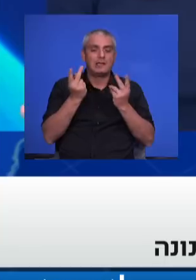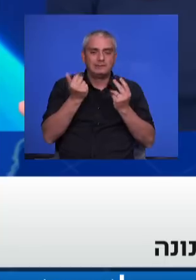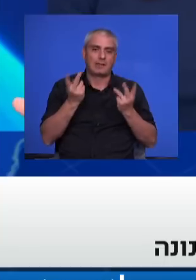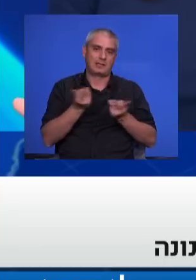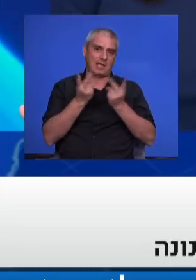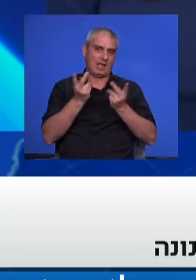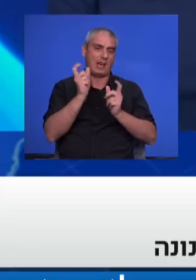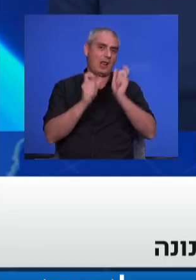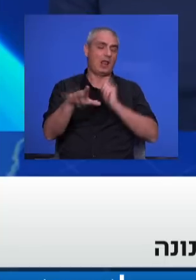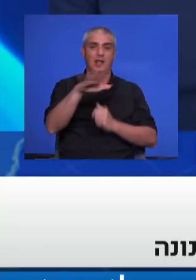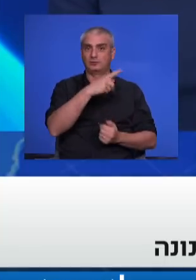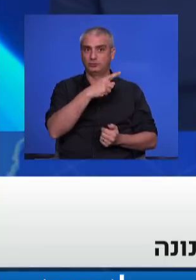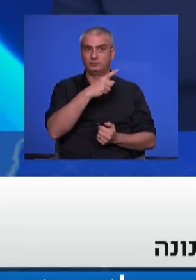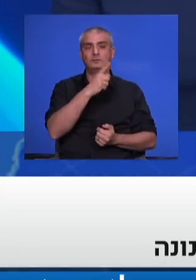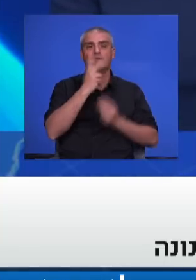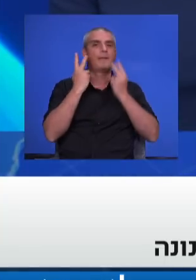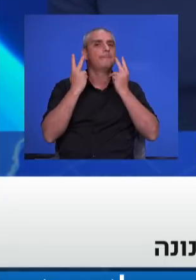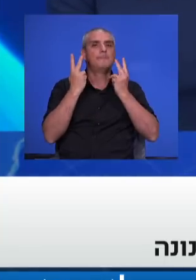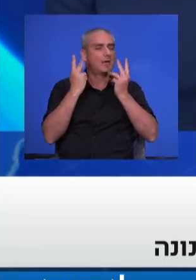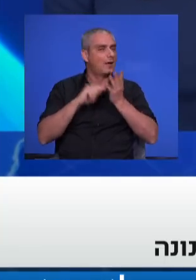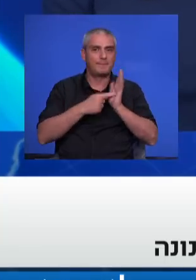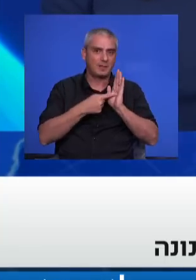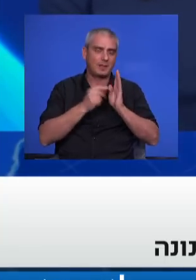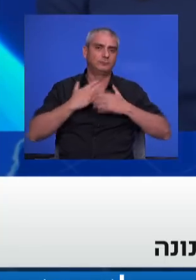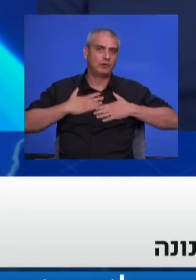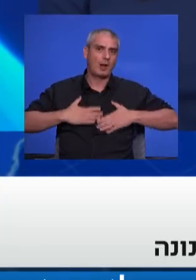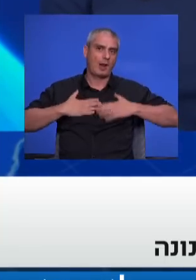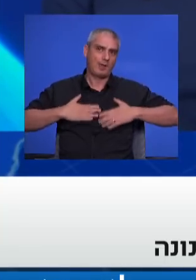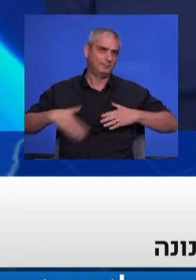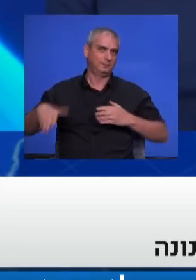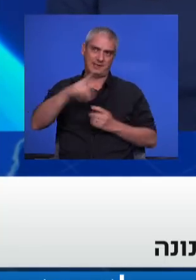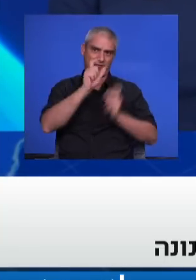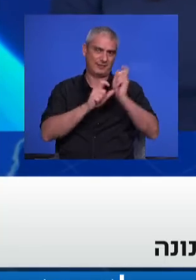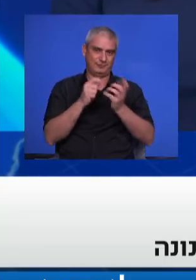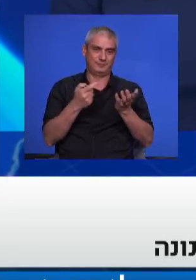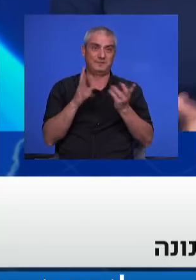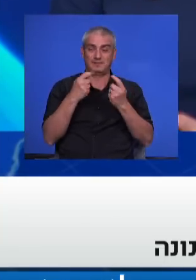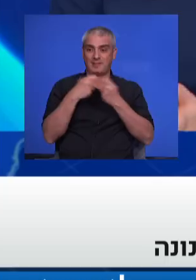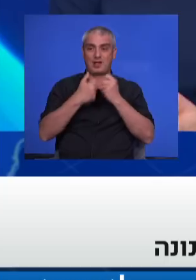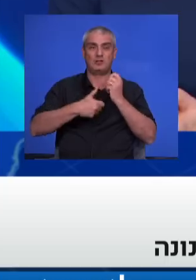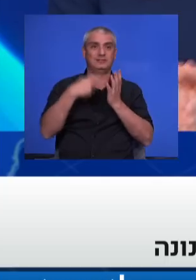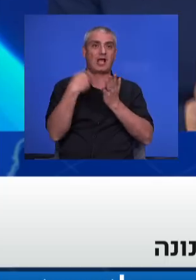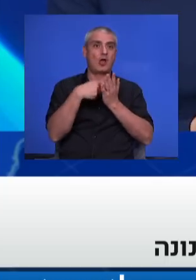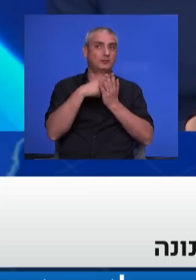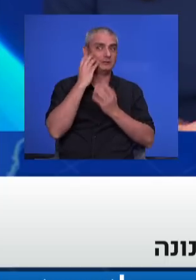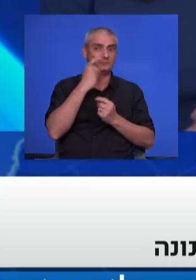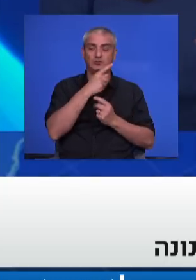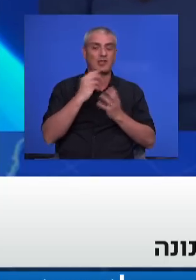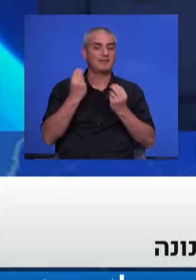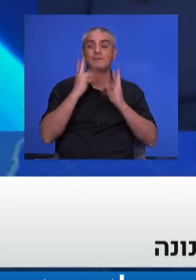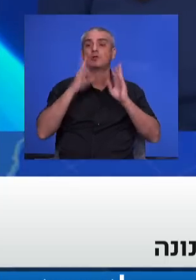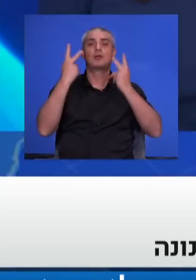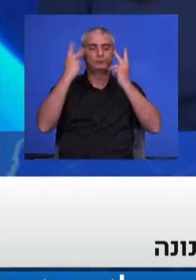הכיס של הישראלים, וזה בעיקר נועד להרגיע אותנו, מואב. ככל שזה תלוי בשר האוצר סמוטריץ', הצעדים המשמעותיים יותר